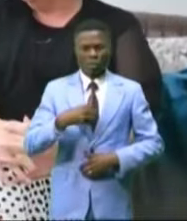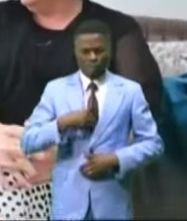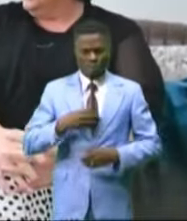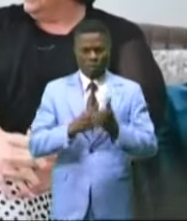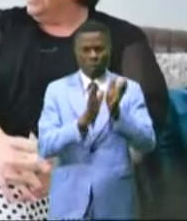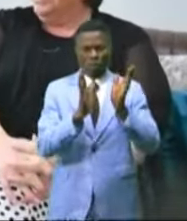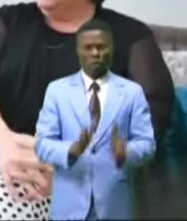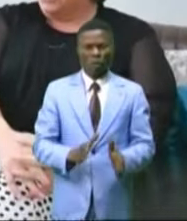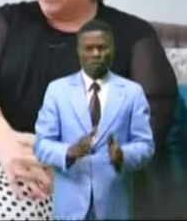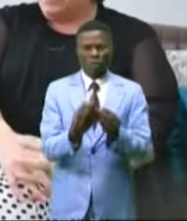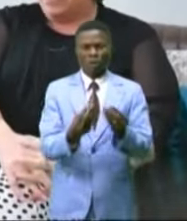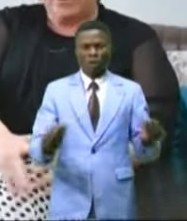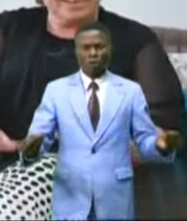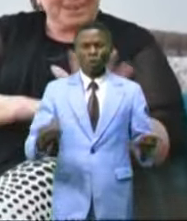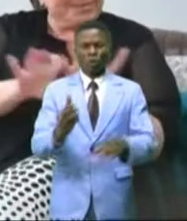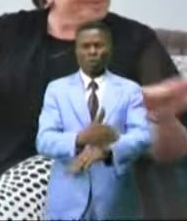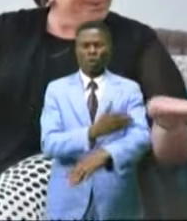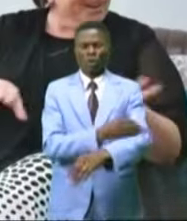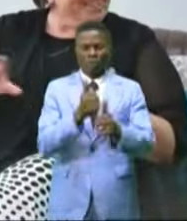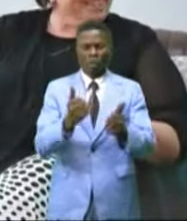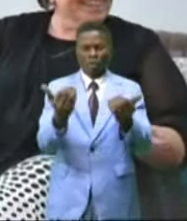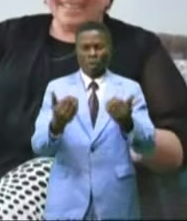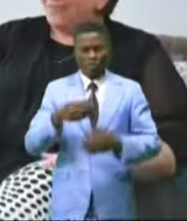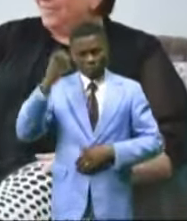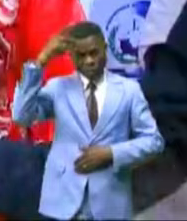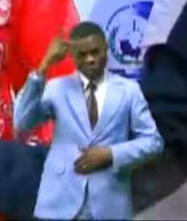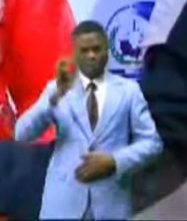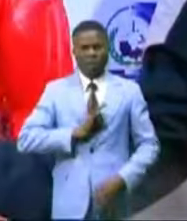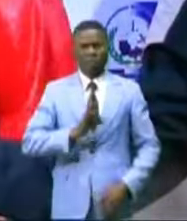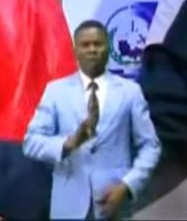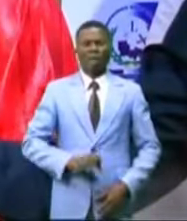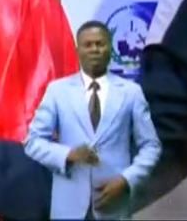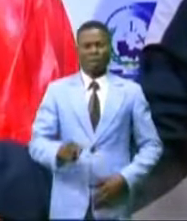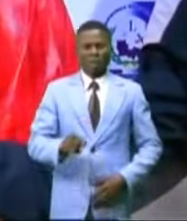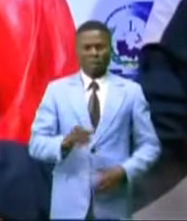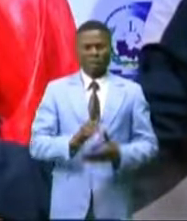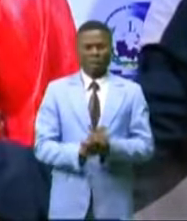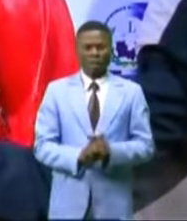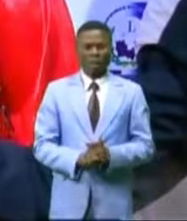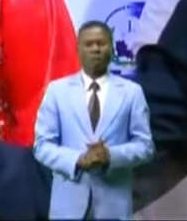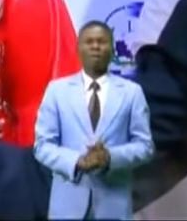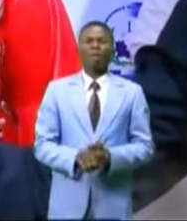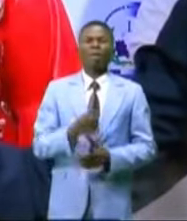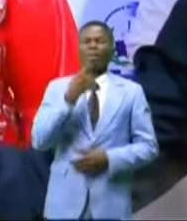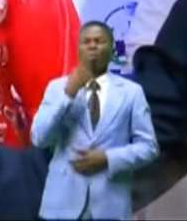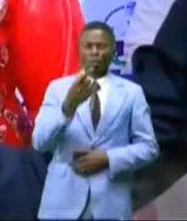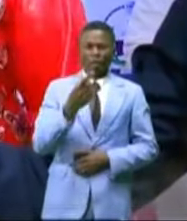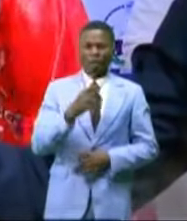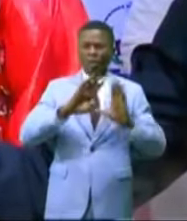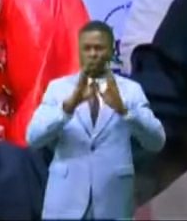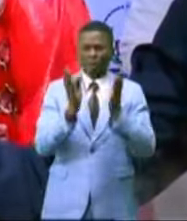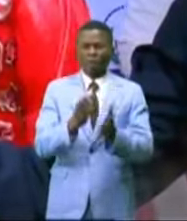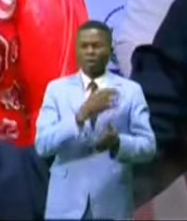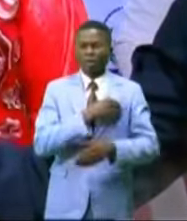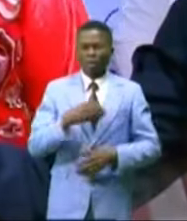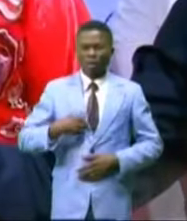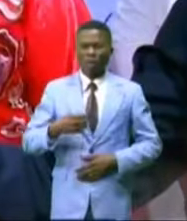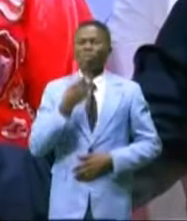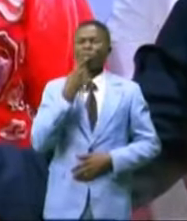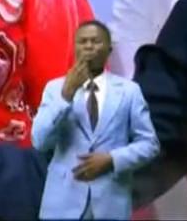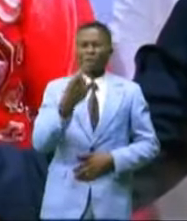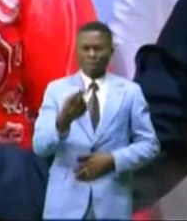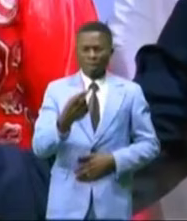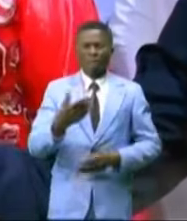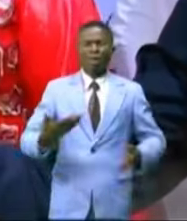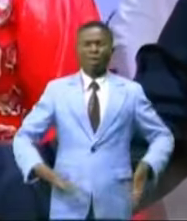qui produit des résultats remarquables selon la volonté politique du Chef de l'État je ne peux qu'inventer que Madame le gouverneur a réussi à accomplir